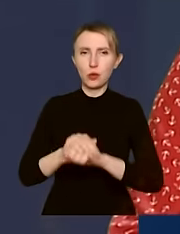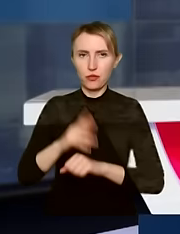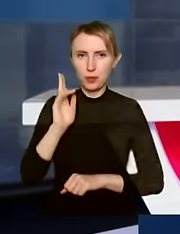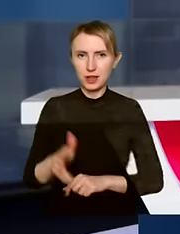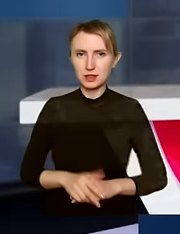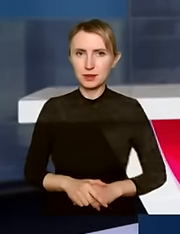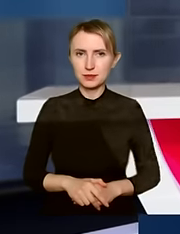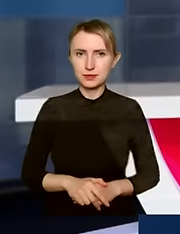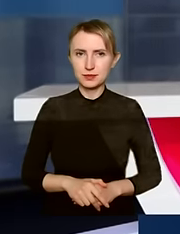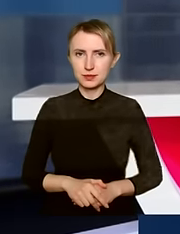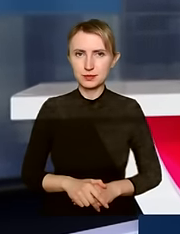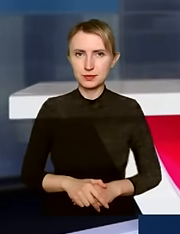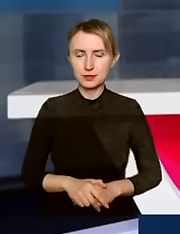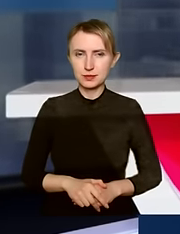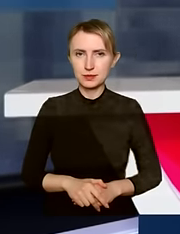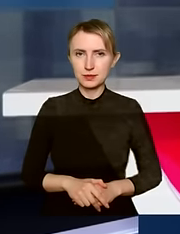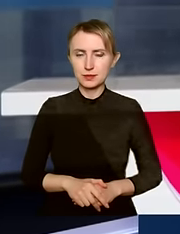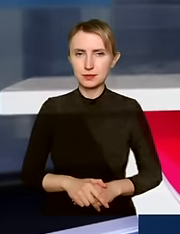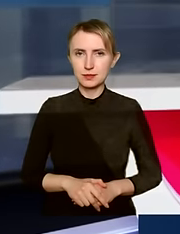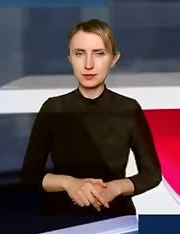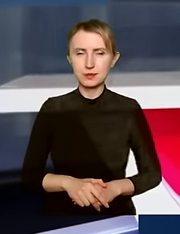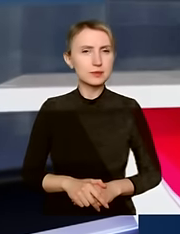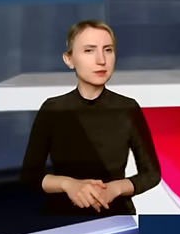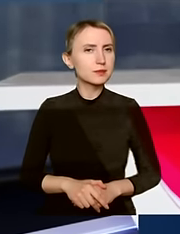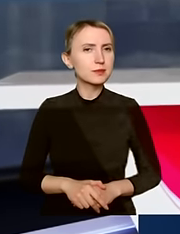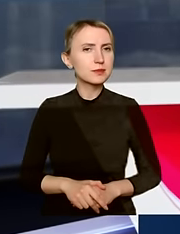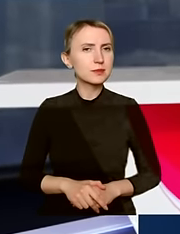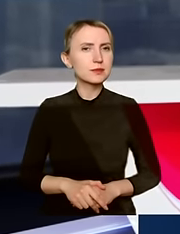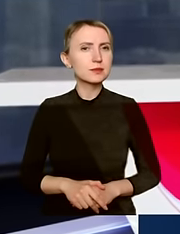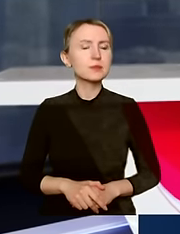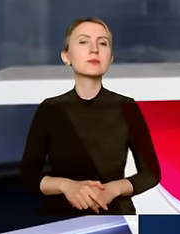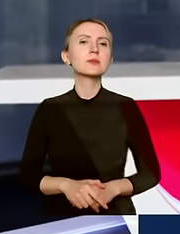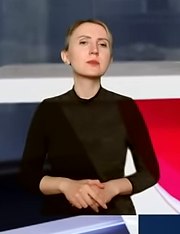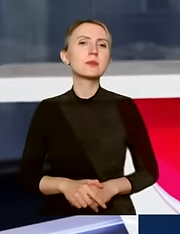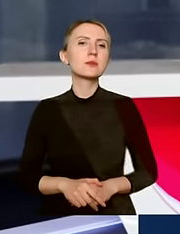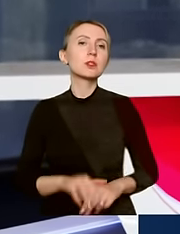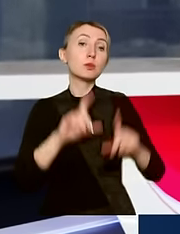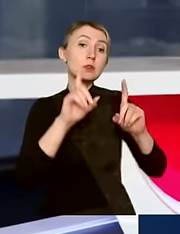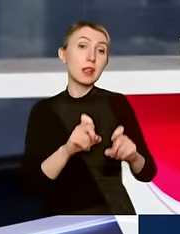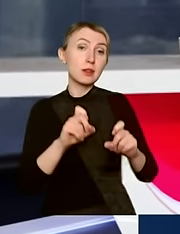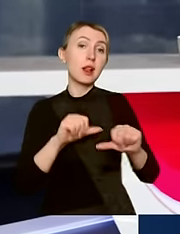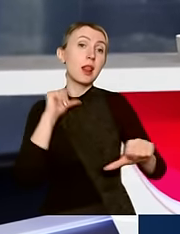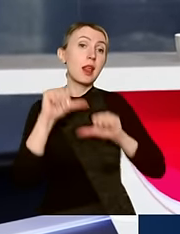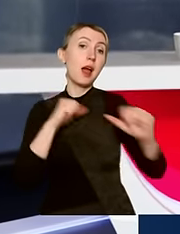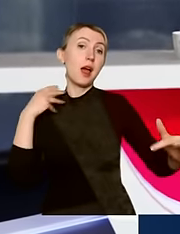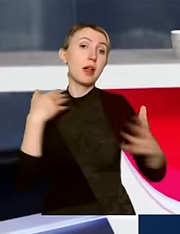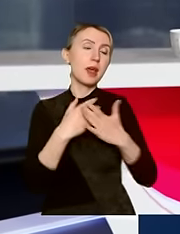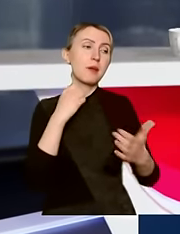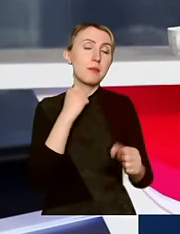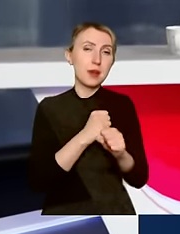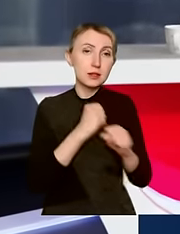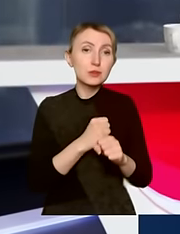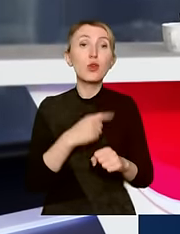i będziemy i w końcu to wprowadzimy. W końcu te zapowiedzi będą. Prawo i Sprawiedliwość wprowadzenie tych emerytur stażowych, przecież ja to doskonale oczywiście pamiętam. Więc